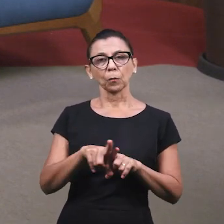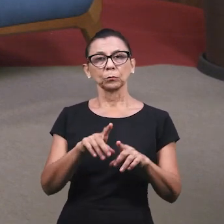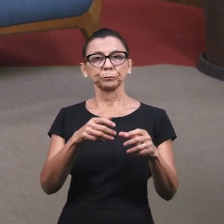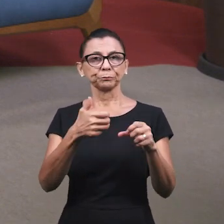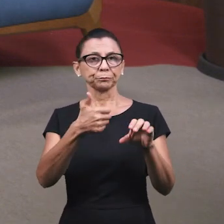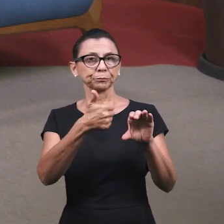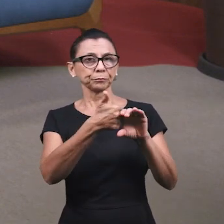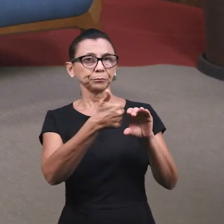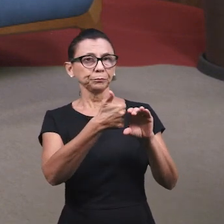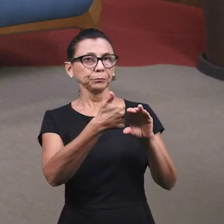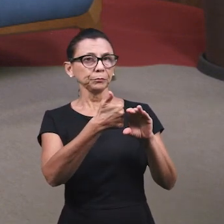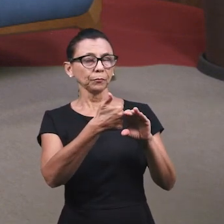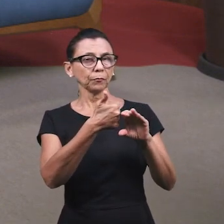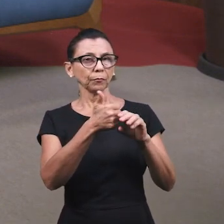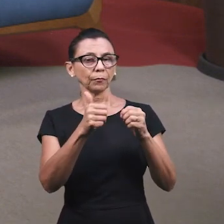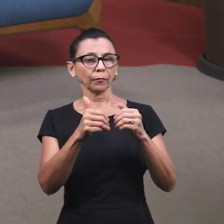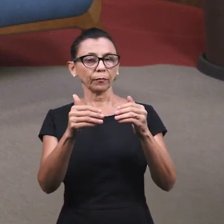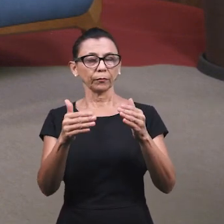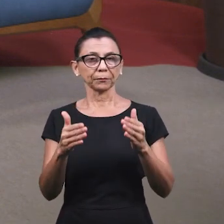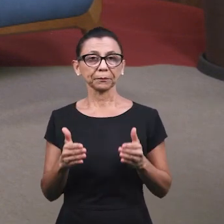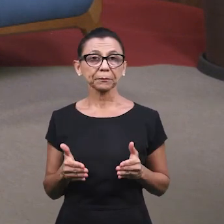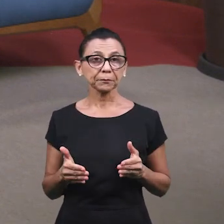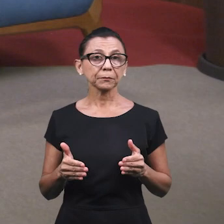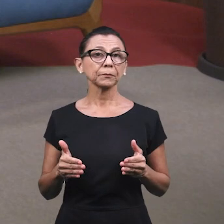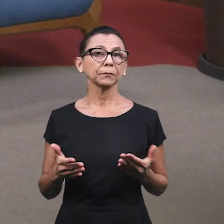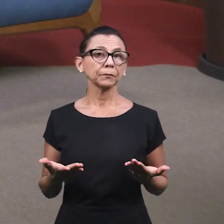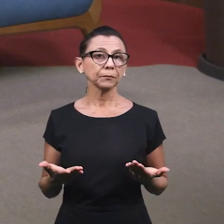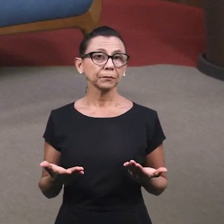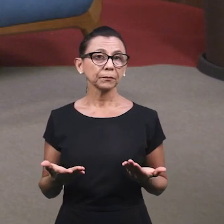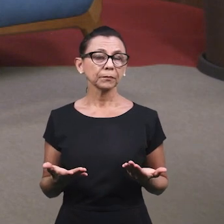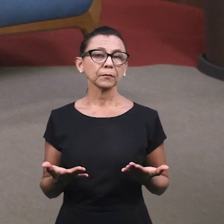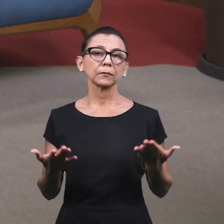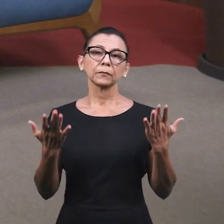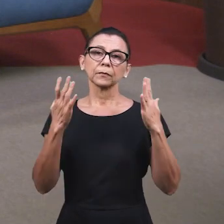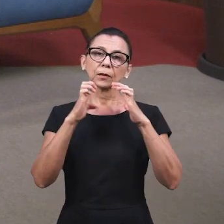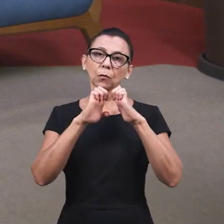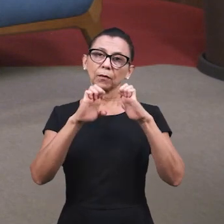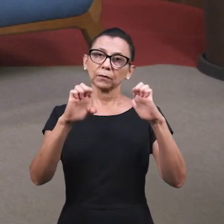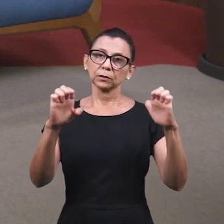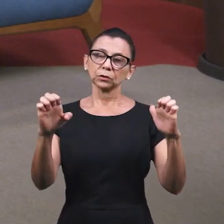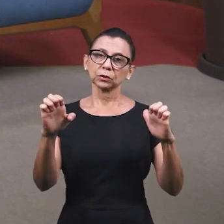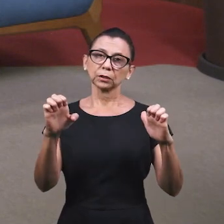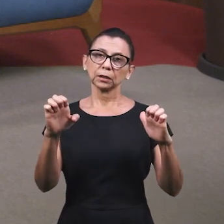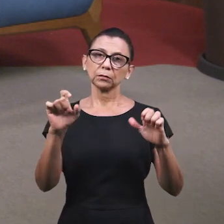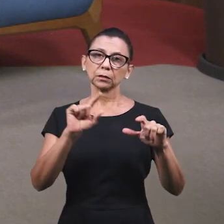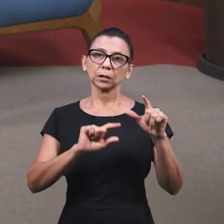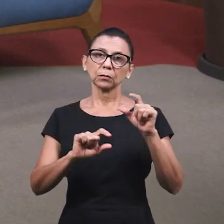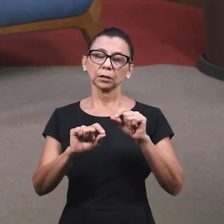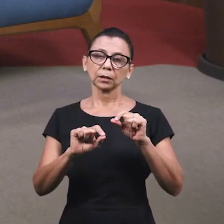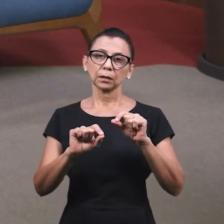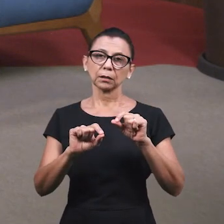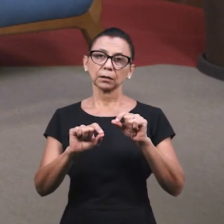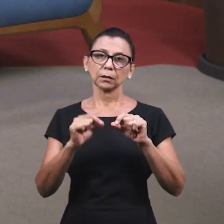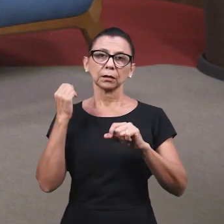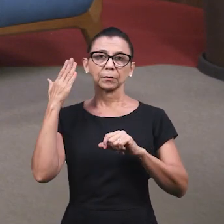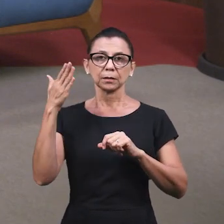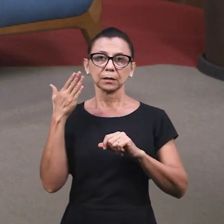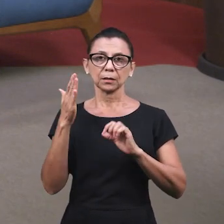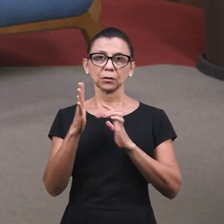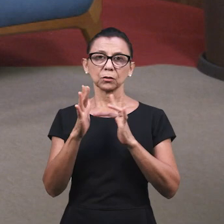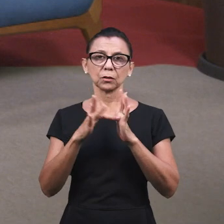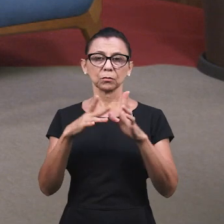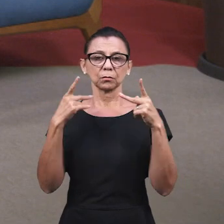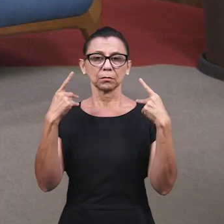Jésus, le christianisme. Et donc, commence. Et l'évangile qui est le